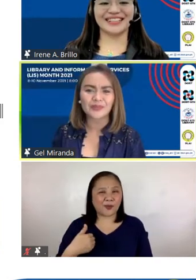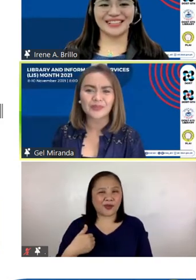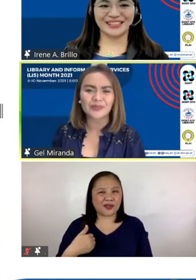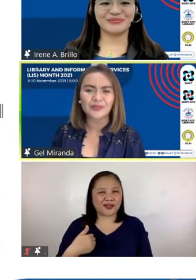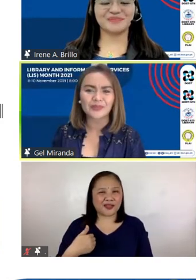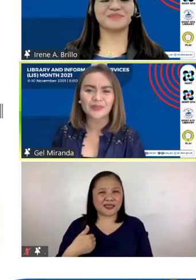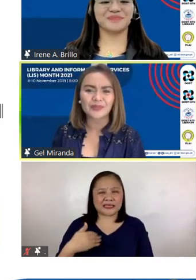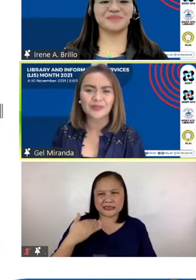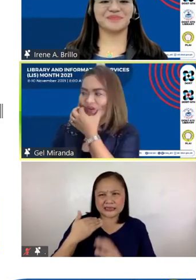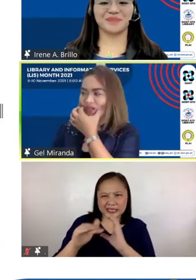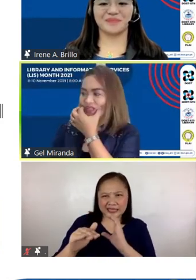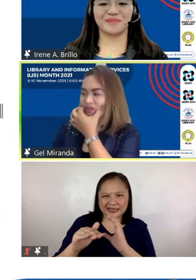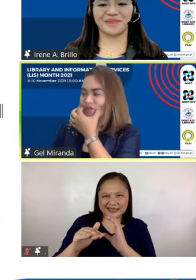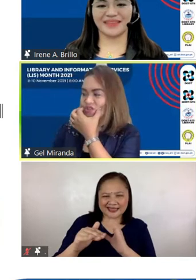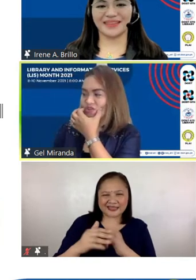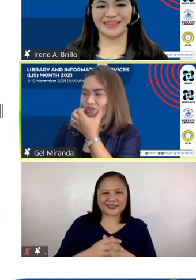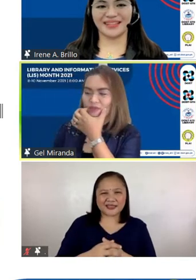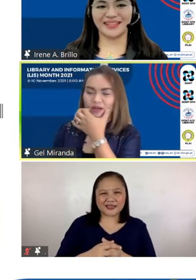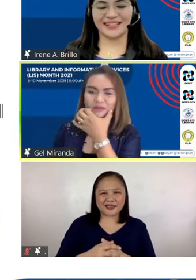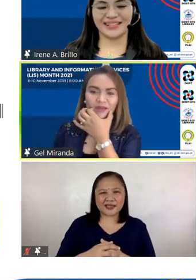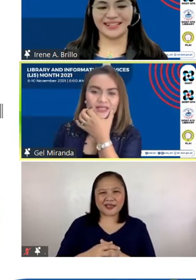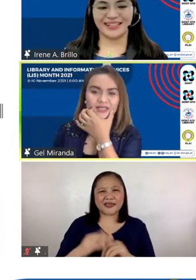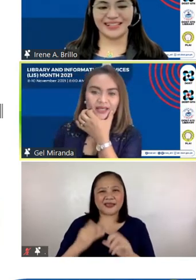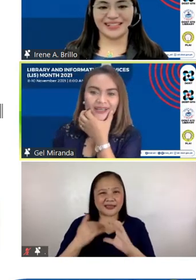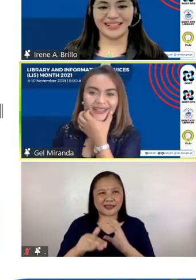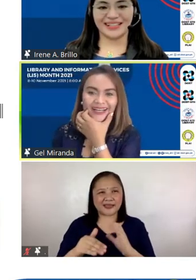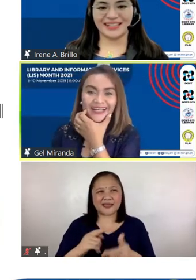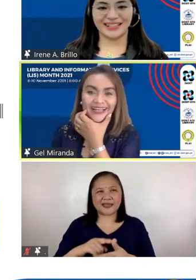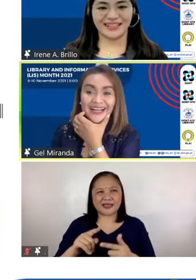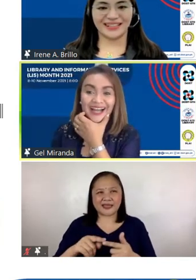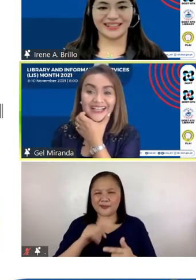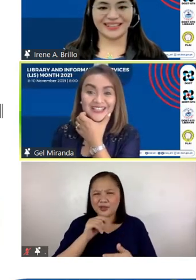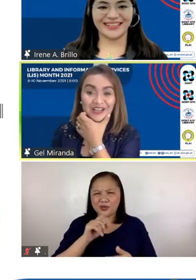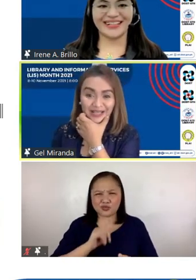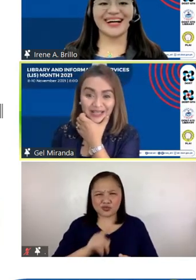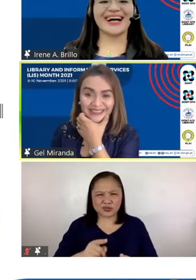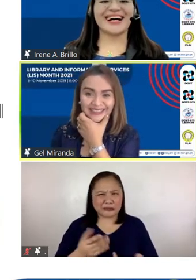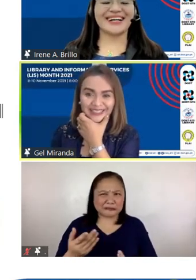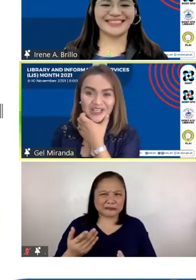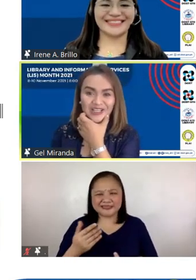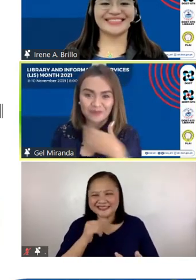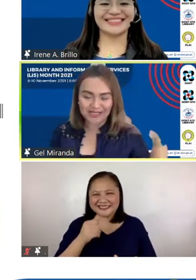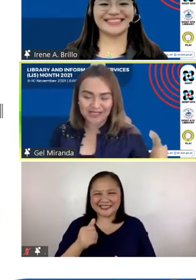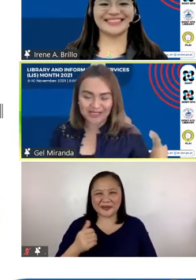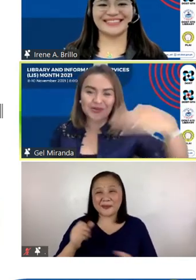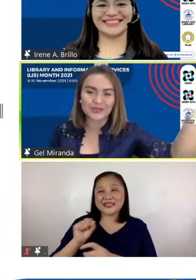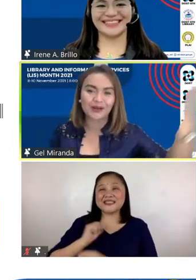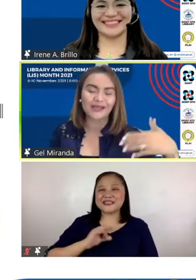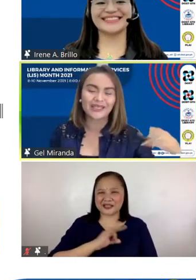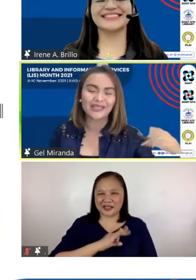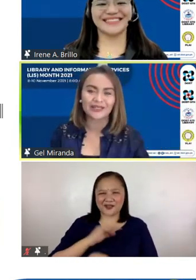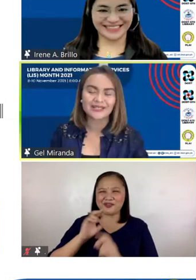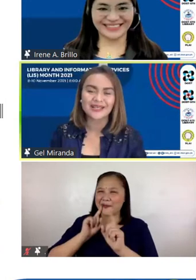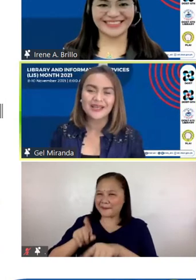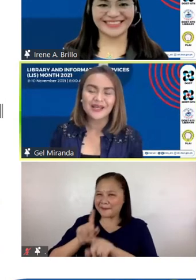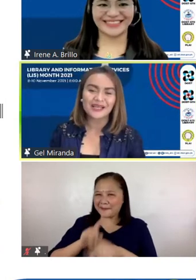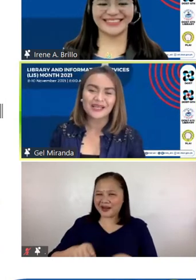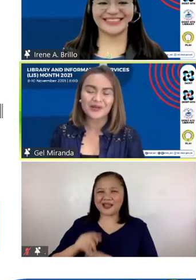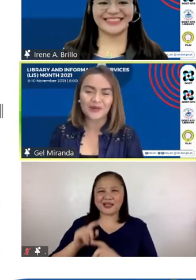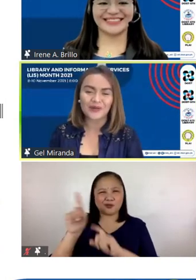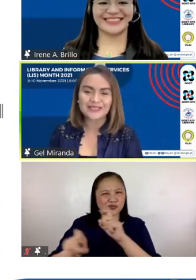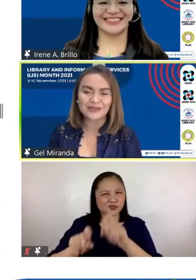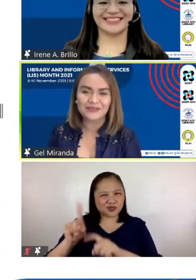isend na lang sa inyo. Hindi ko sure, ma'am, eh, kasi ang staff natin talaga sumasagot sa mga inquiries